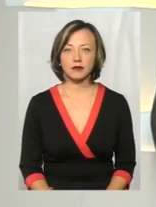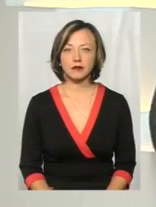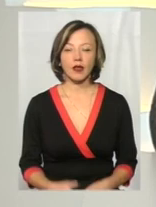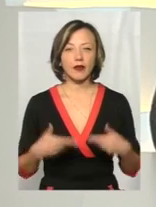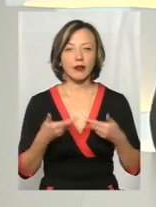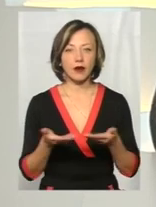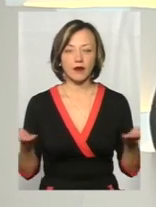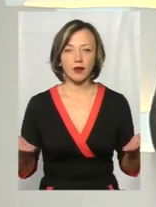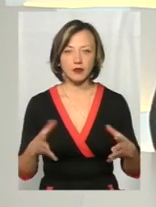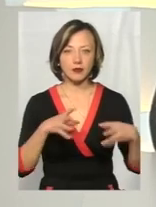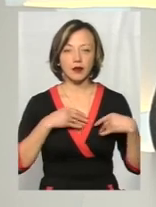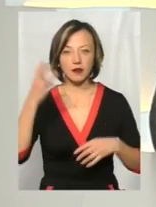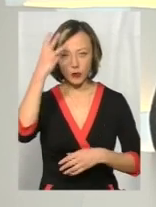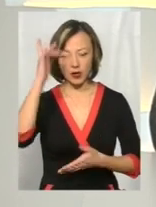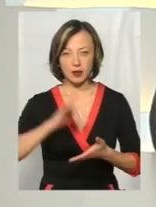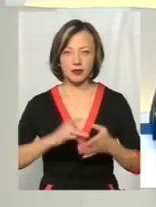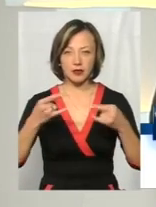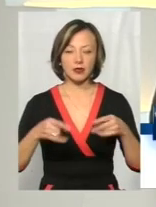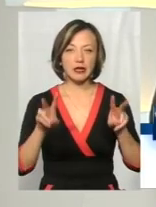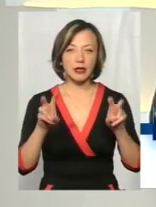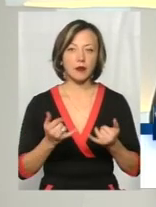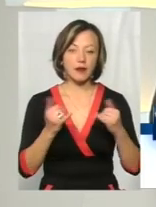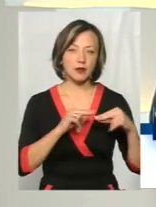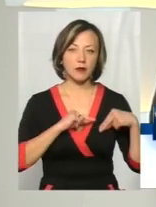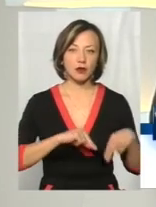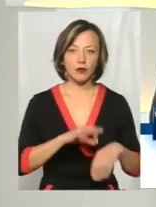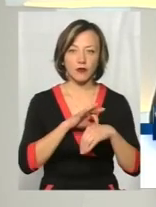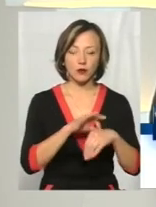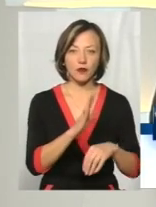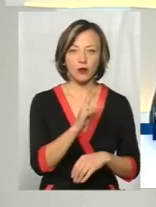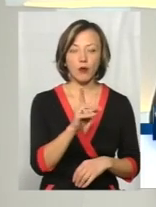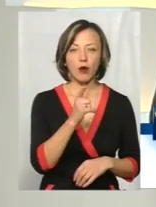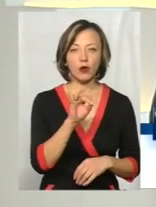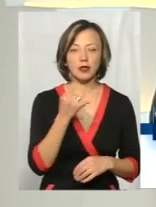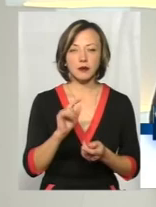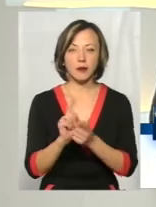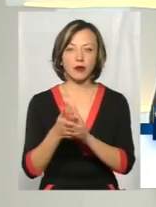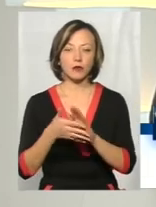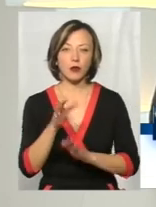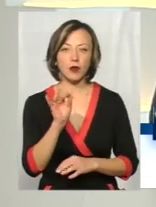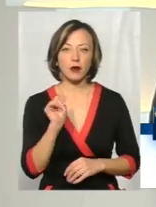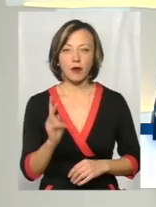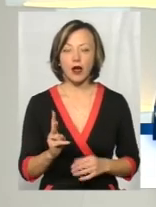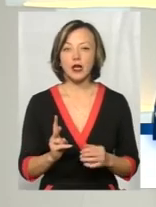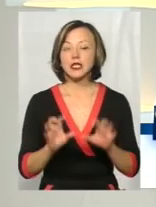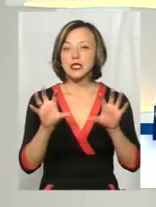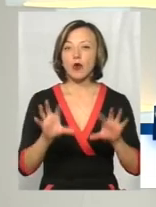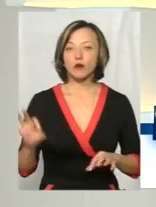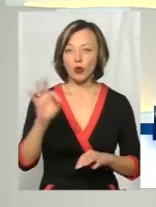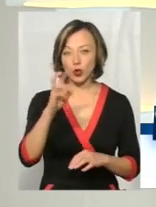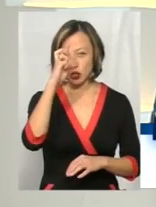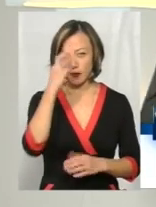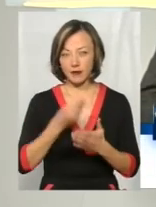Вітаю всіх, хто приєдналися до телеканалу «Поділля Центр». В ефірі «Тема». Для вас працює Володимир Гординський та мову жестів перекладає Ольга Рибак. Закон про